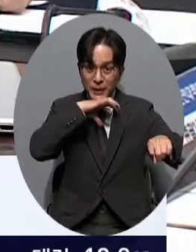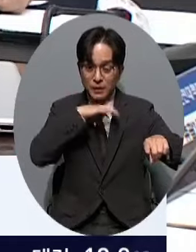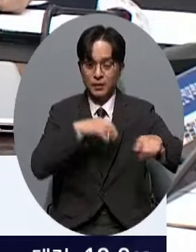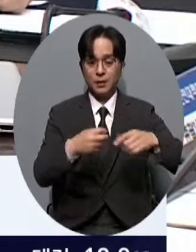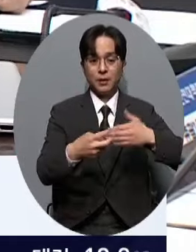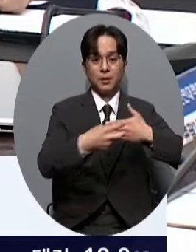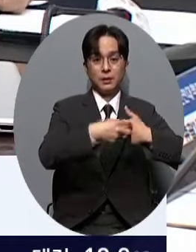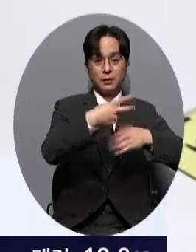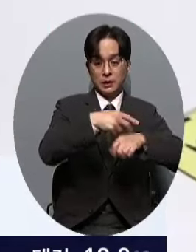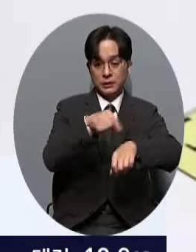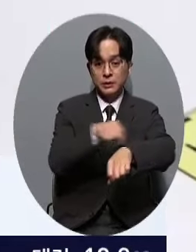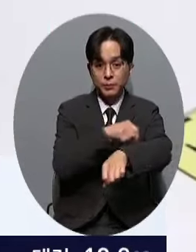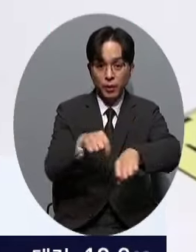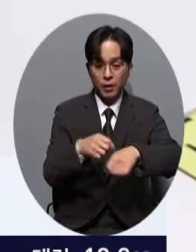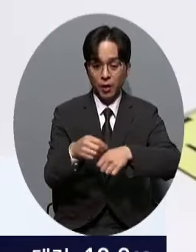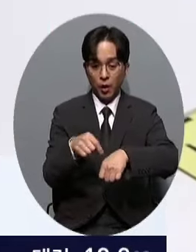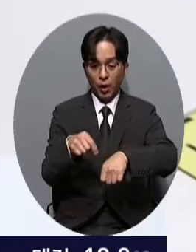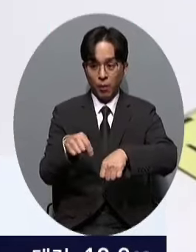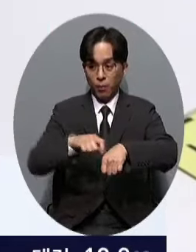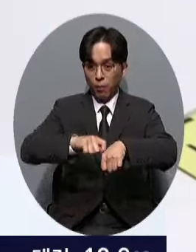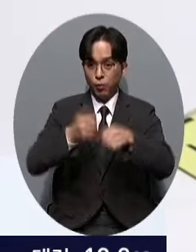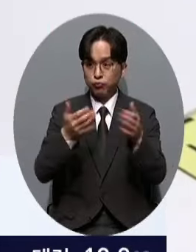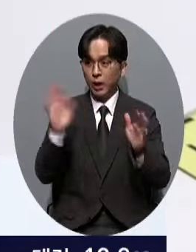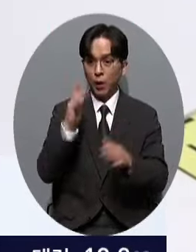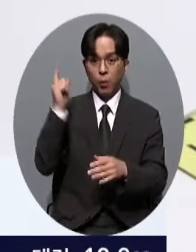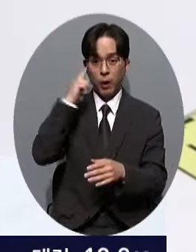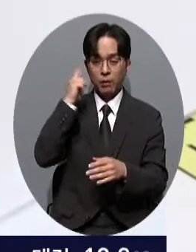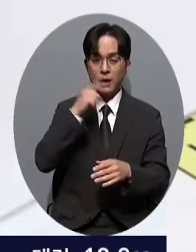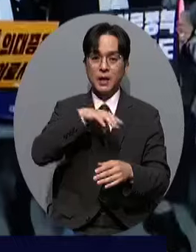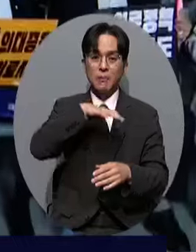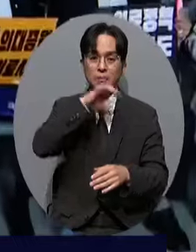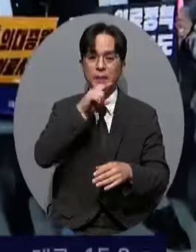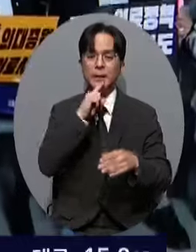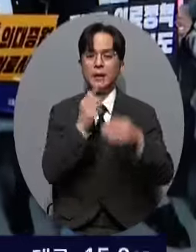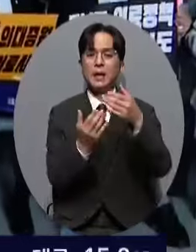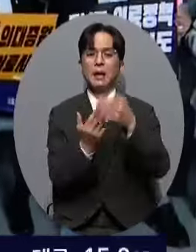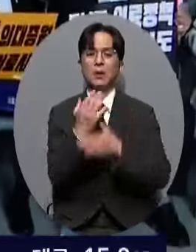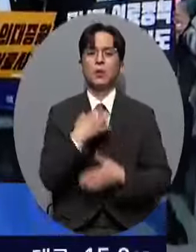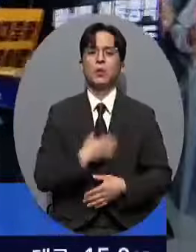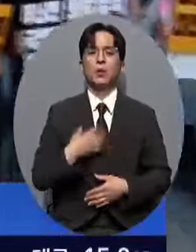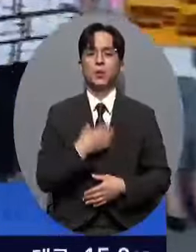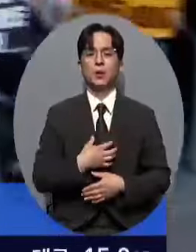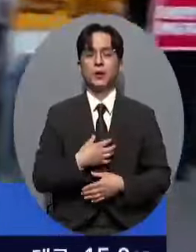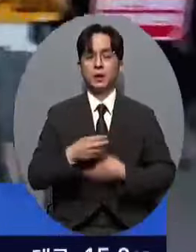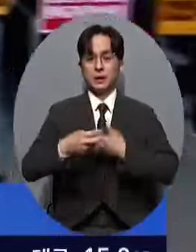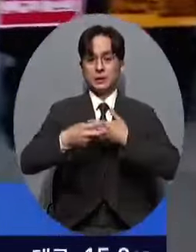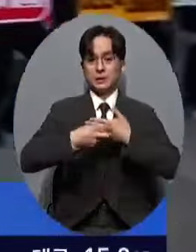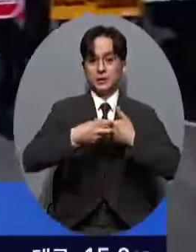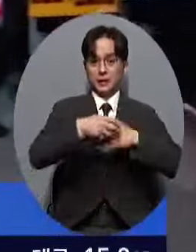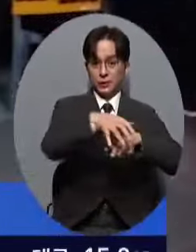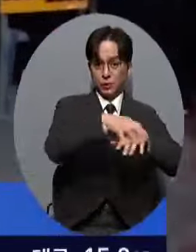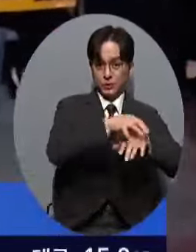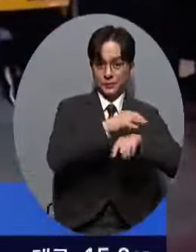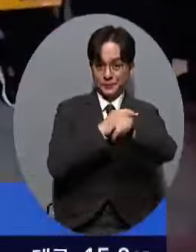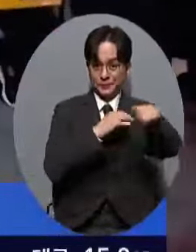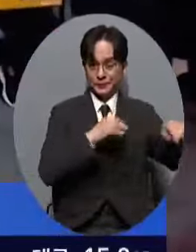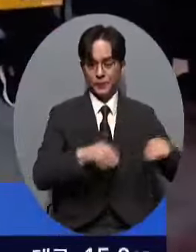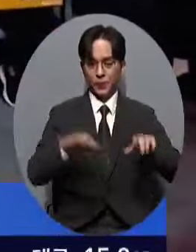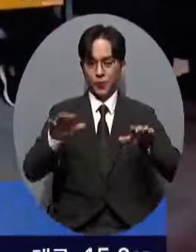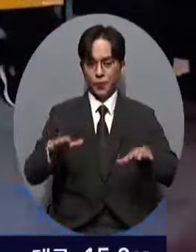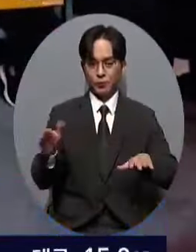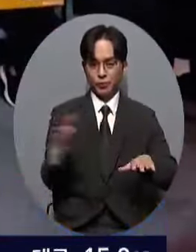적용의 불공정 문제가 불거질 수 있다는 지적이 나옵니다. 의료계는 오늘부터 나흘간 집단 휴직